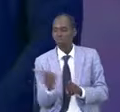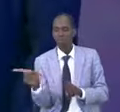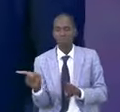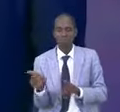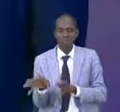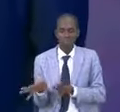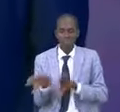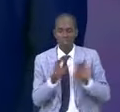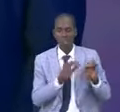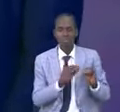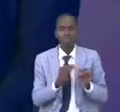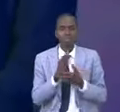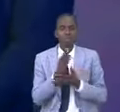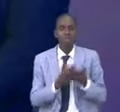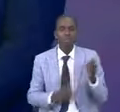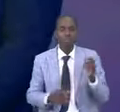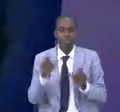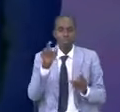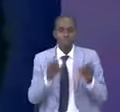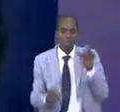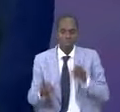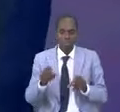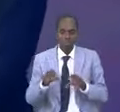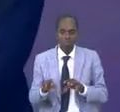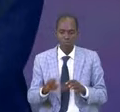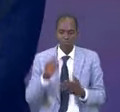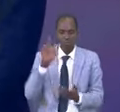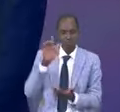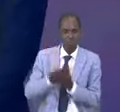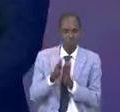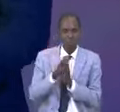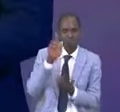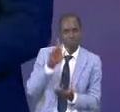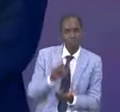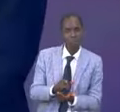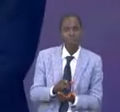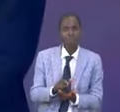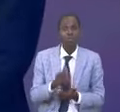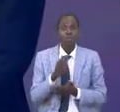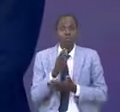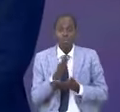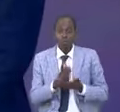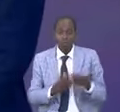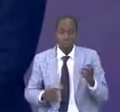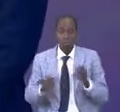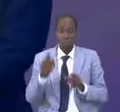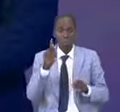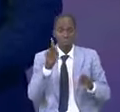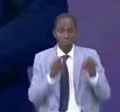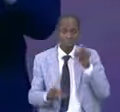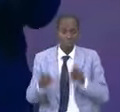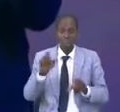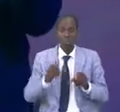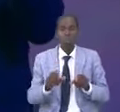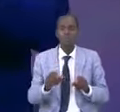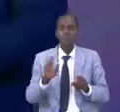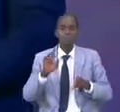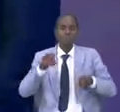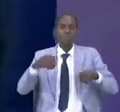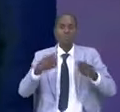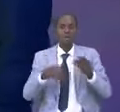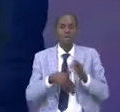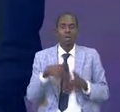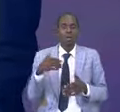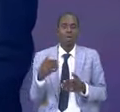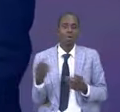diminue certaines personnes chancelle il y en a qui descendent jusqu'à ce qu'il décompte